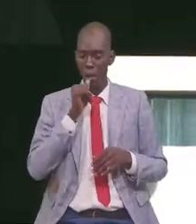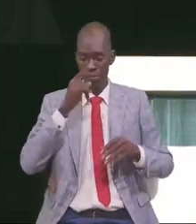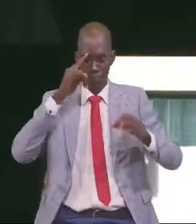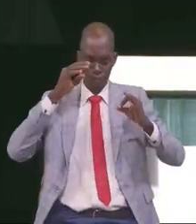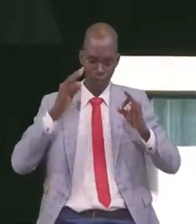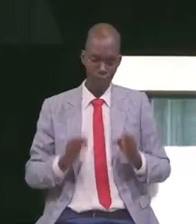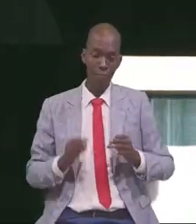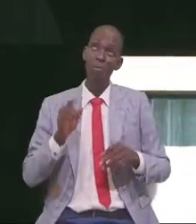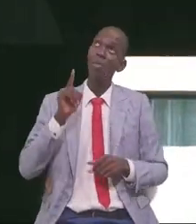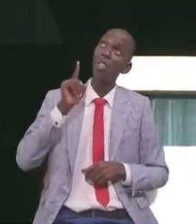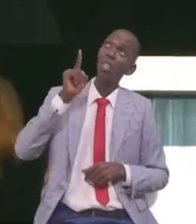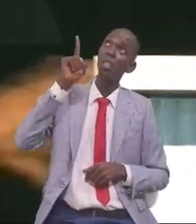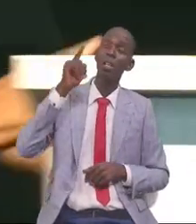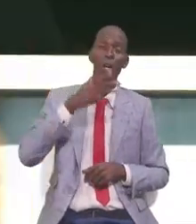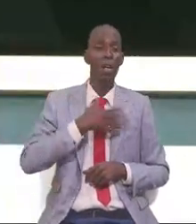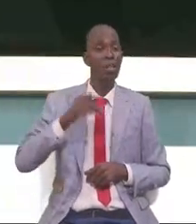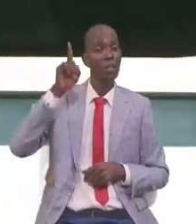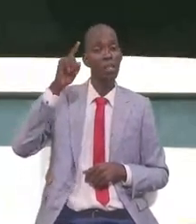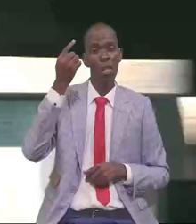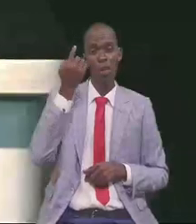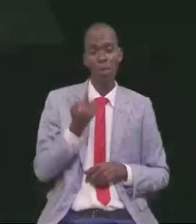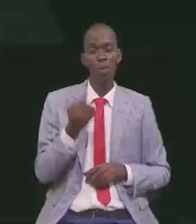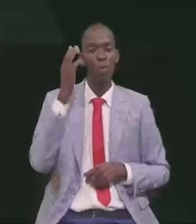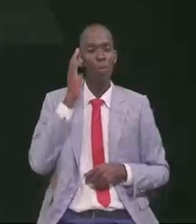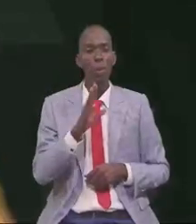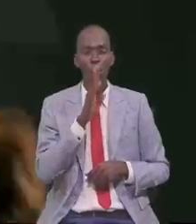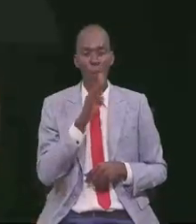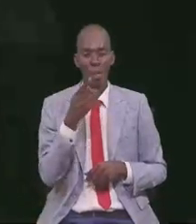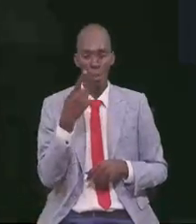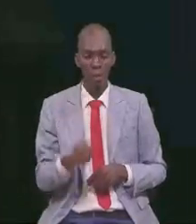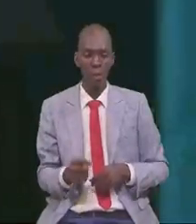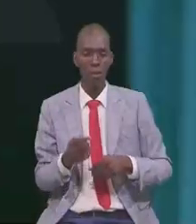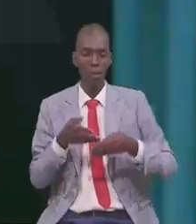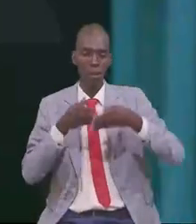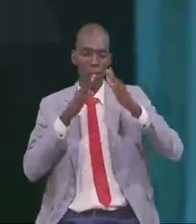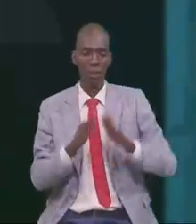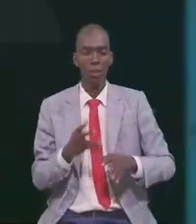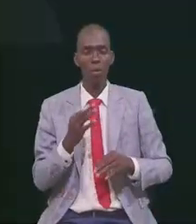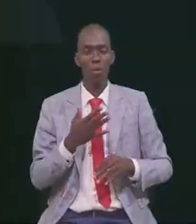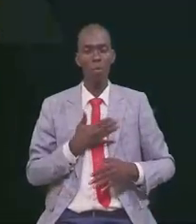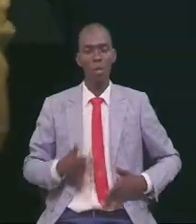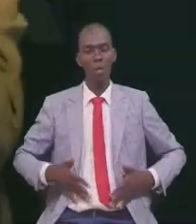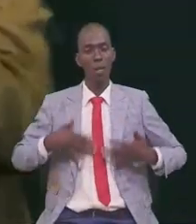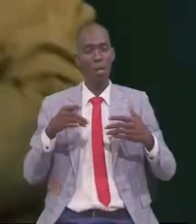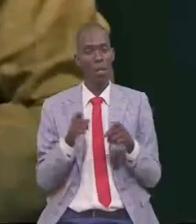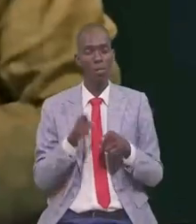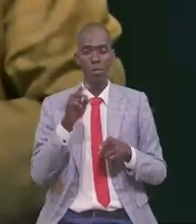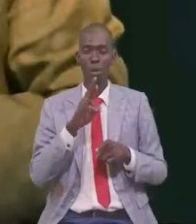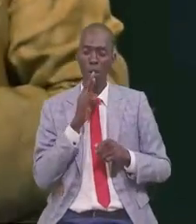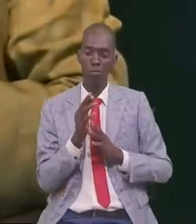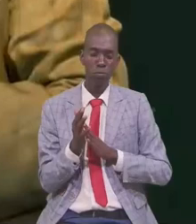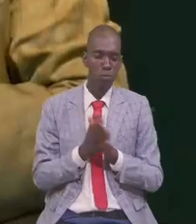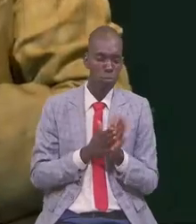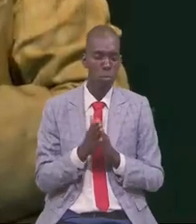et lui seul sera le guide de ma vie. Comme tu es désespéré, je veux avoir